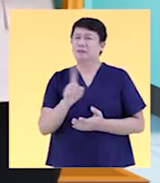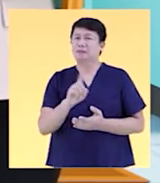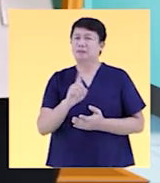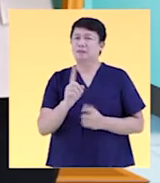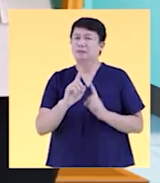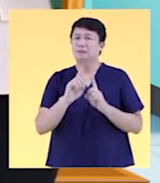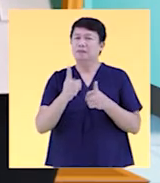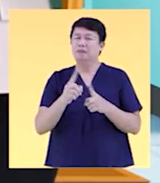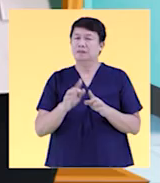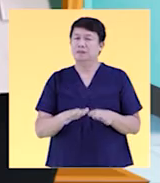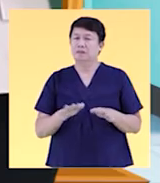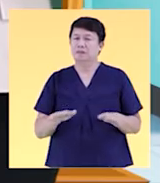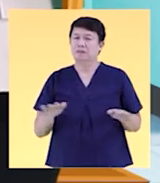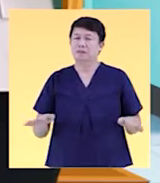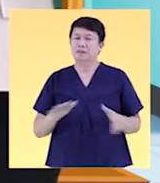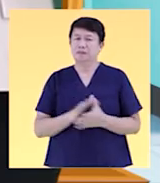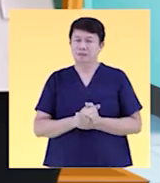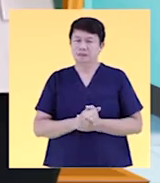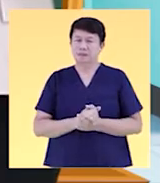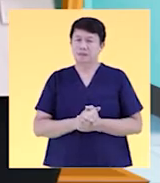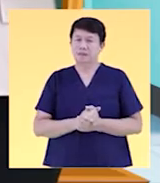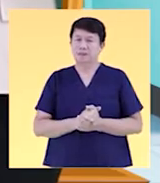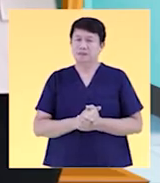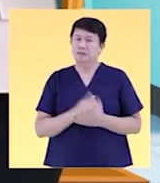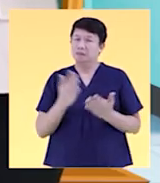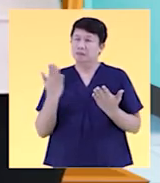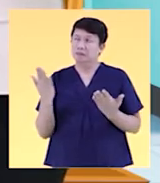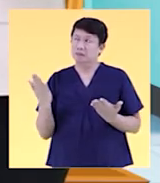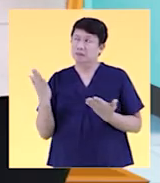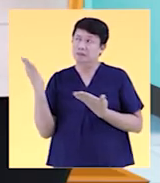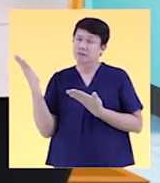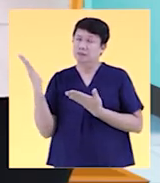Ano ang sagot ninyo, mga bata? Ganito ba?